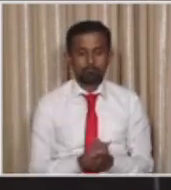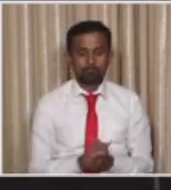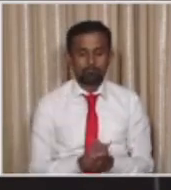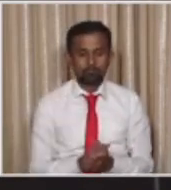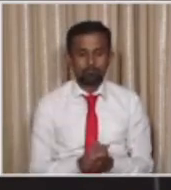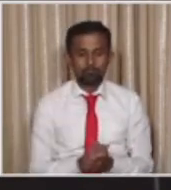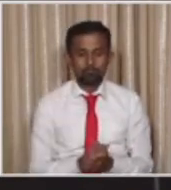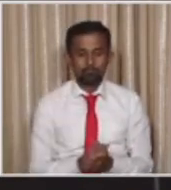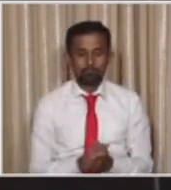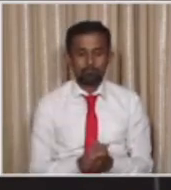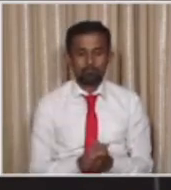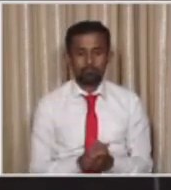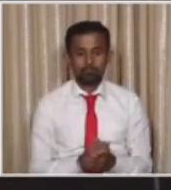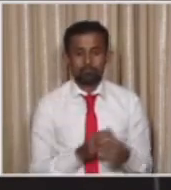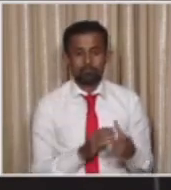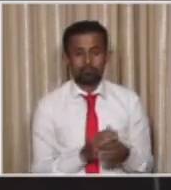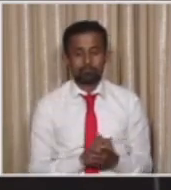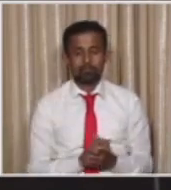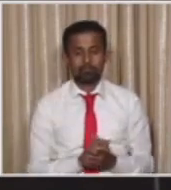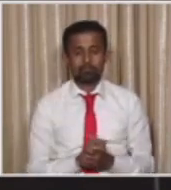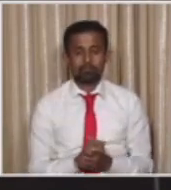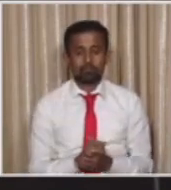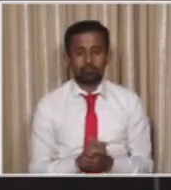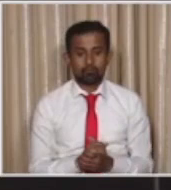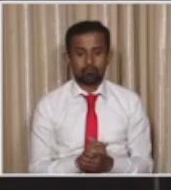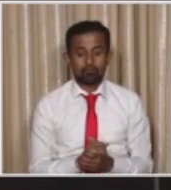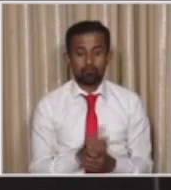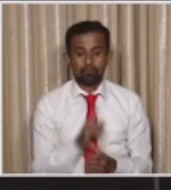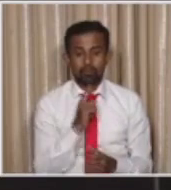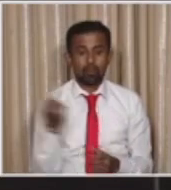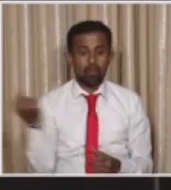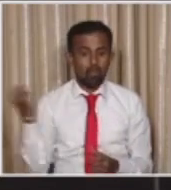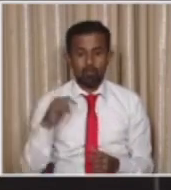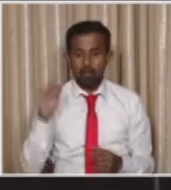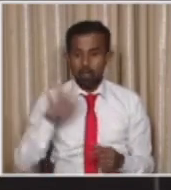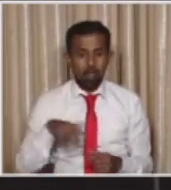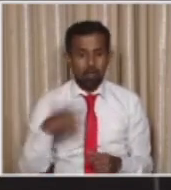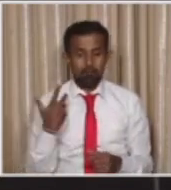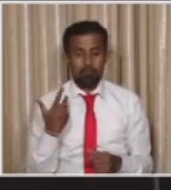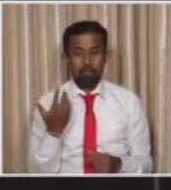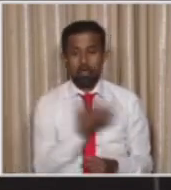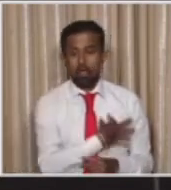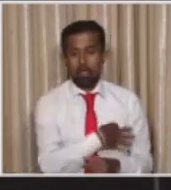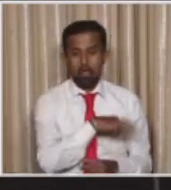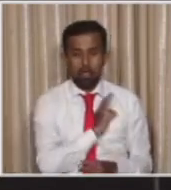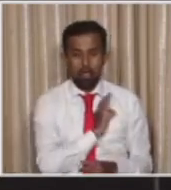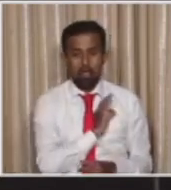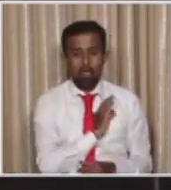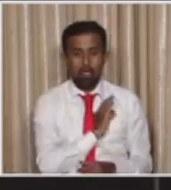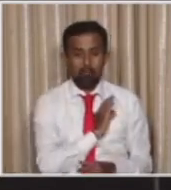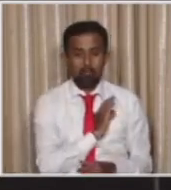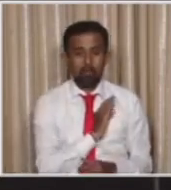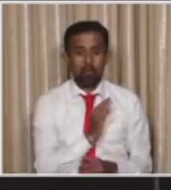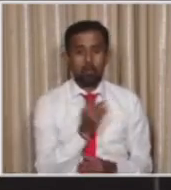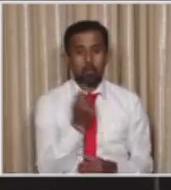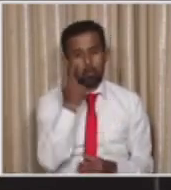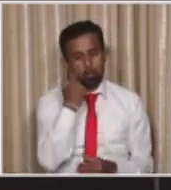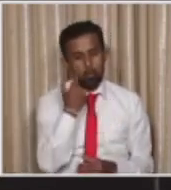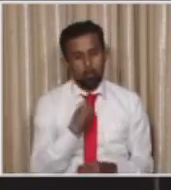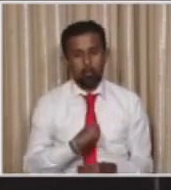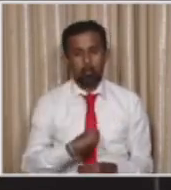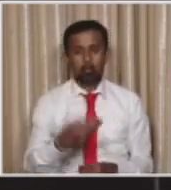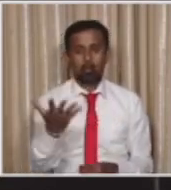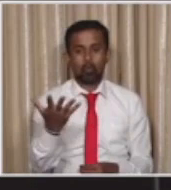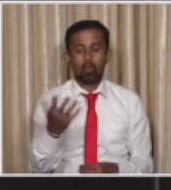තියෙනවා අගත අනගත චදිතිස සගස, ඒ කියන්නේ පැමිණි නොපැමිණි සිවුදිස සංඝයා වහන්සේලා තමයි මේ පූජා කරලා තියෙන්නේ. කවුද